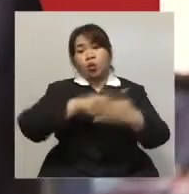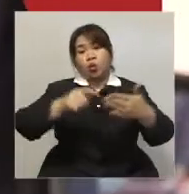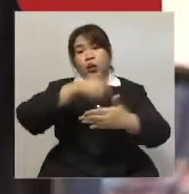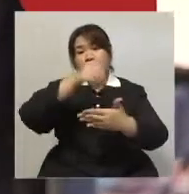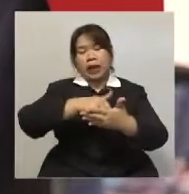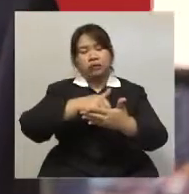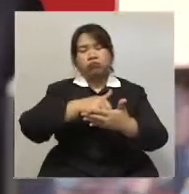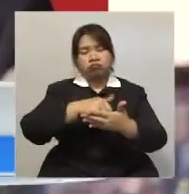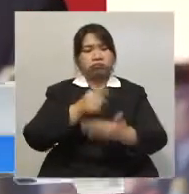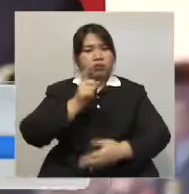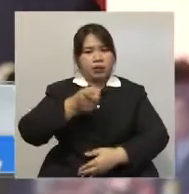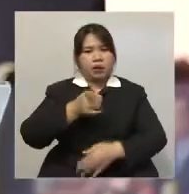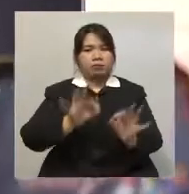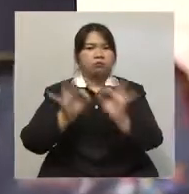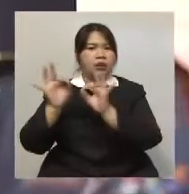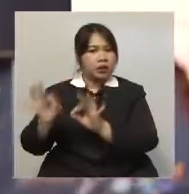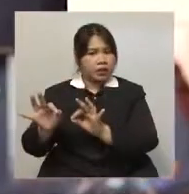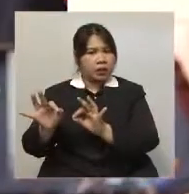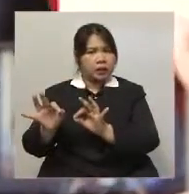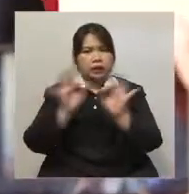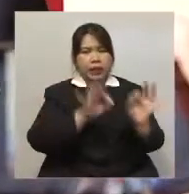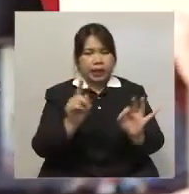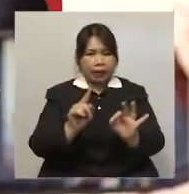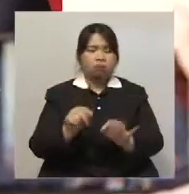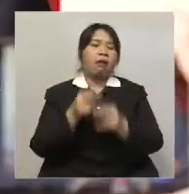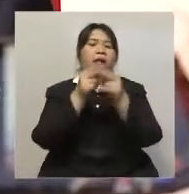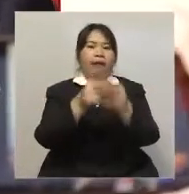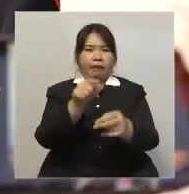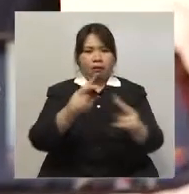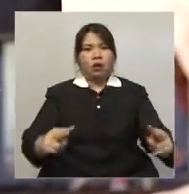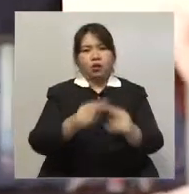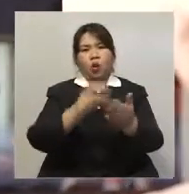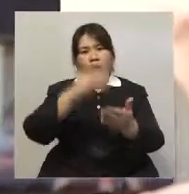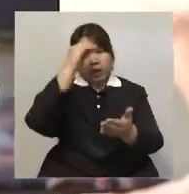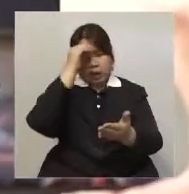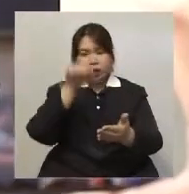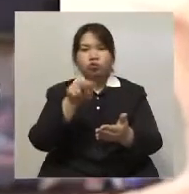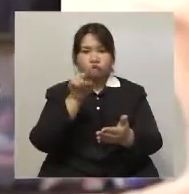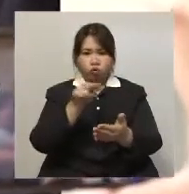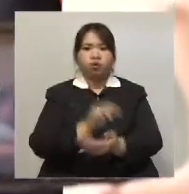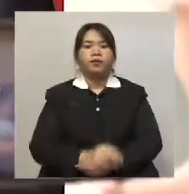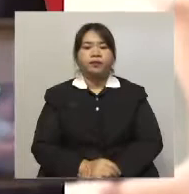เลือกตั้งไม่เลื่อนเรื่องนั้นก็เป็นเรื่องของกระทรวงศึกษาครับเดี๋ยวเขาจะเอง